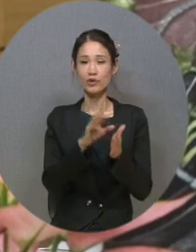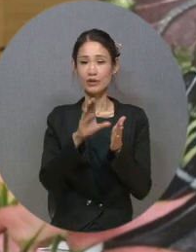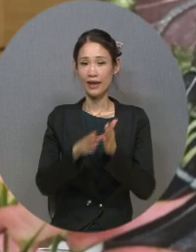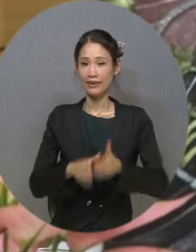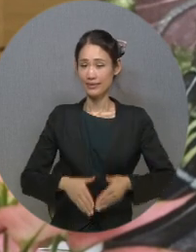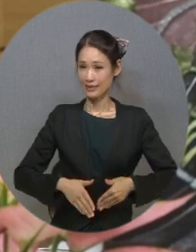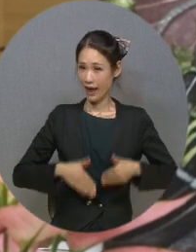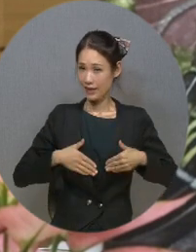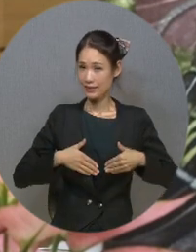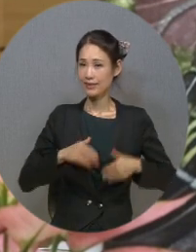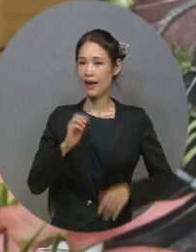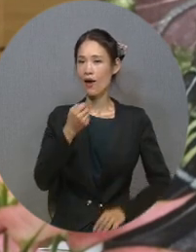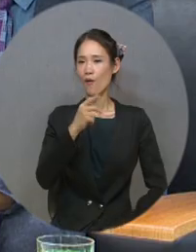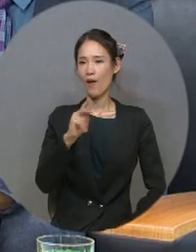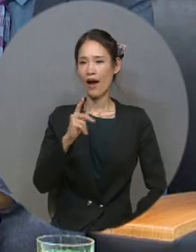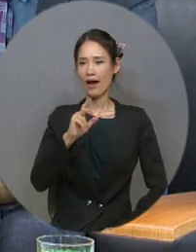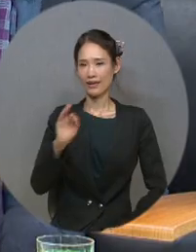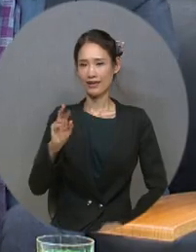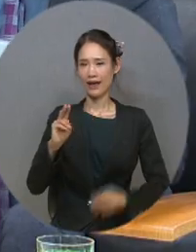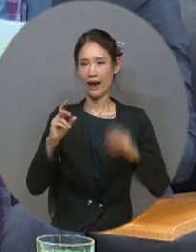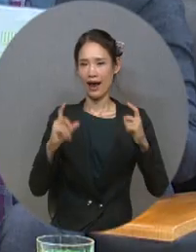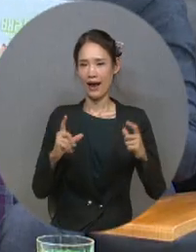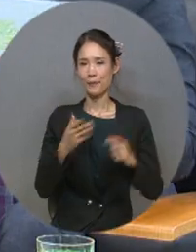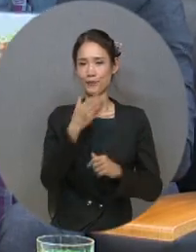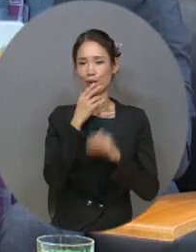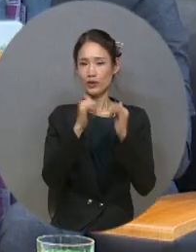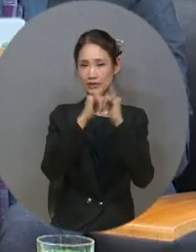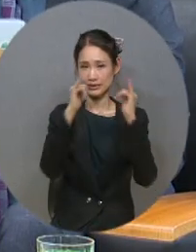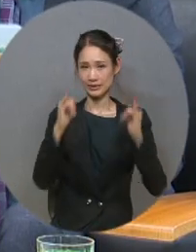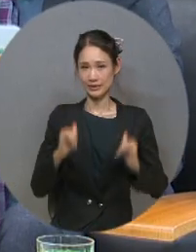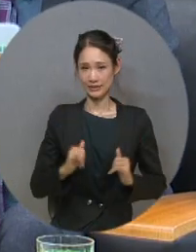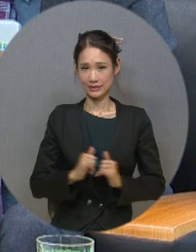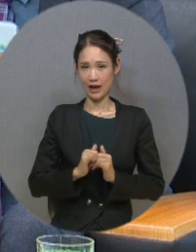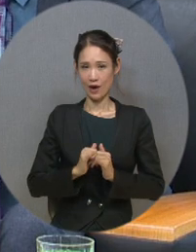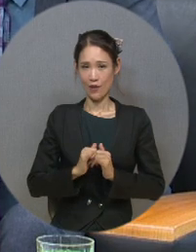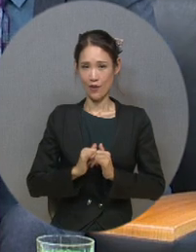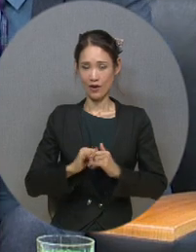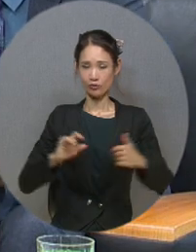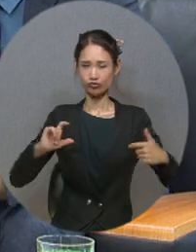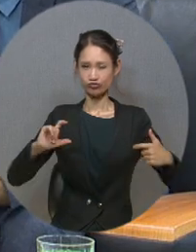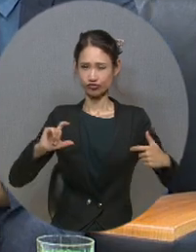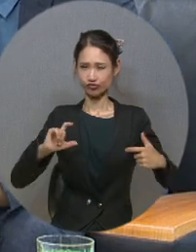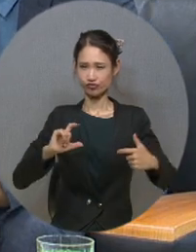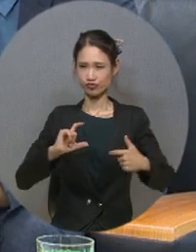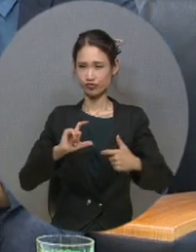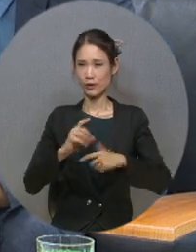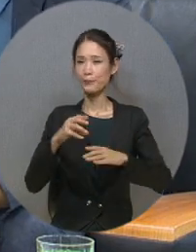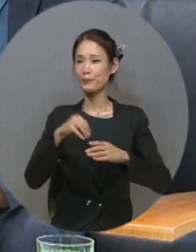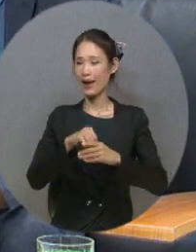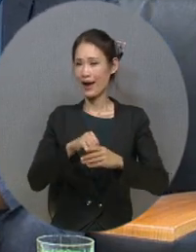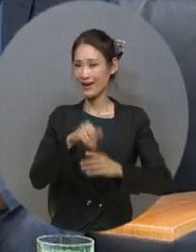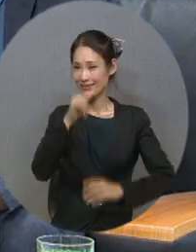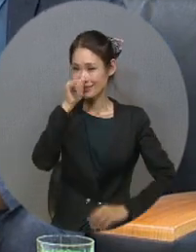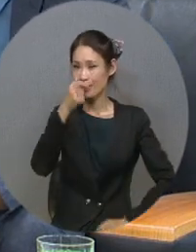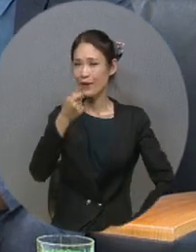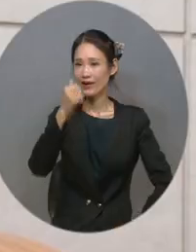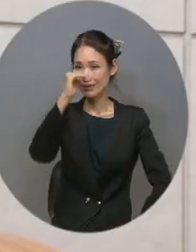따뜻한 광양입니다. 복지사회를 함축시킨 내용도 담겨져 있는 것 같은데 어떤